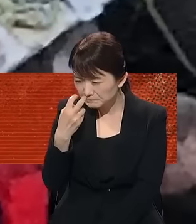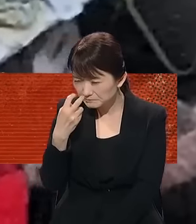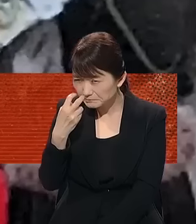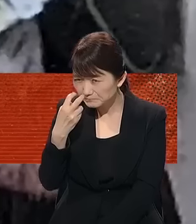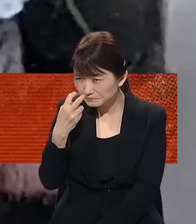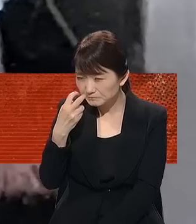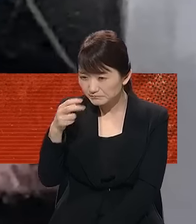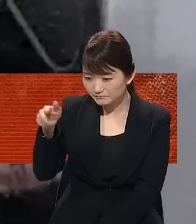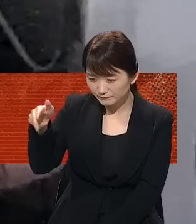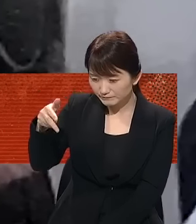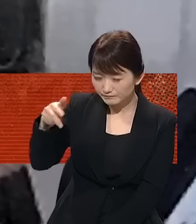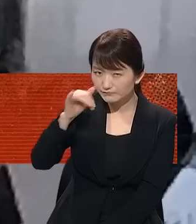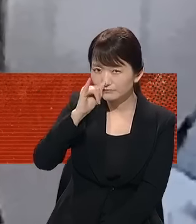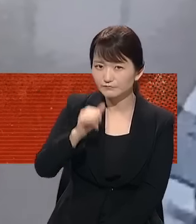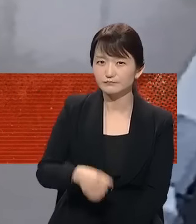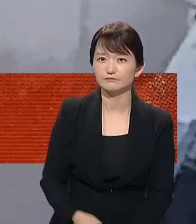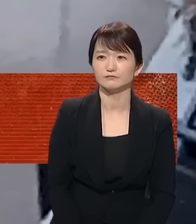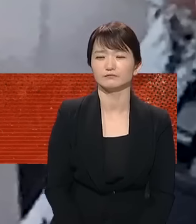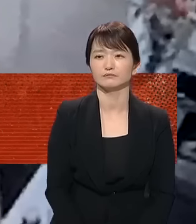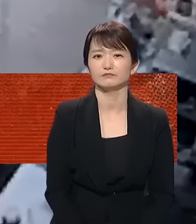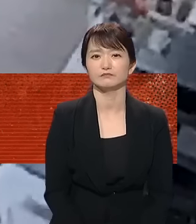방향을 찍고 있었다고 합니다.